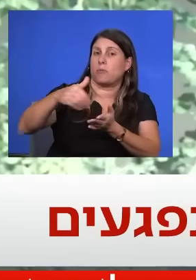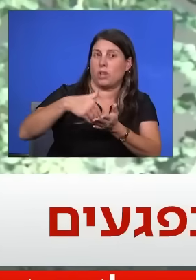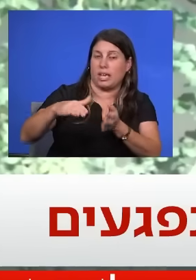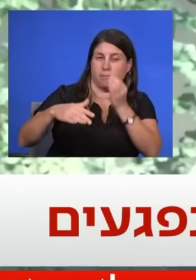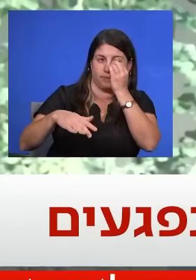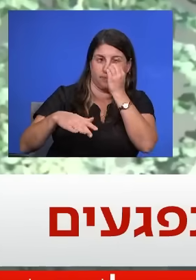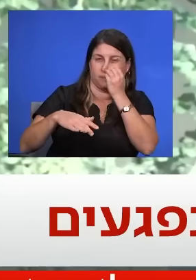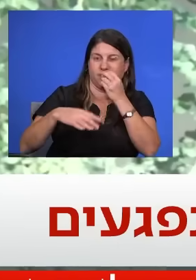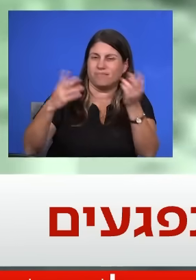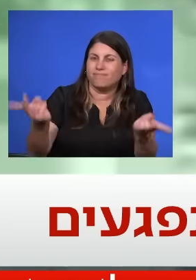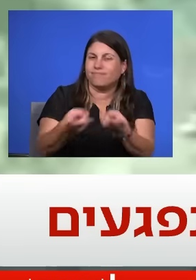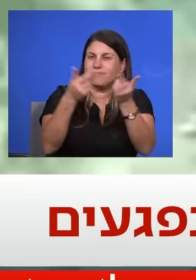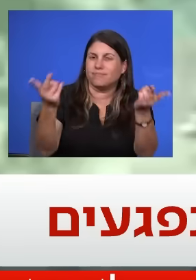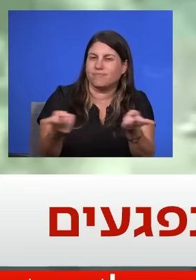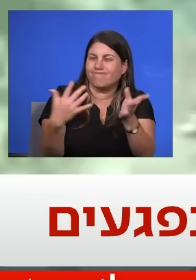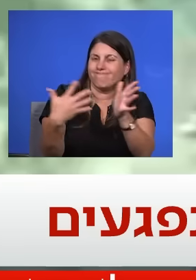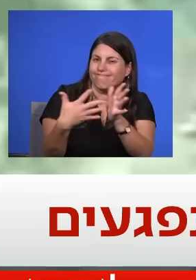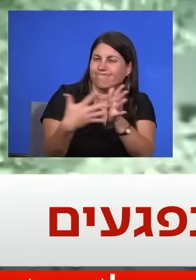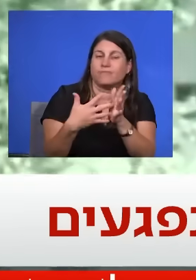בסריקות, נגיד כל הזמן.